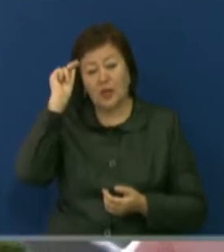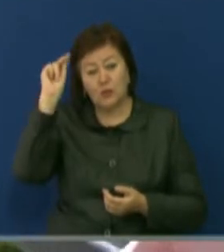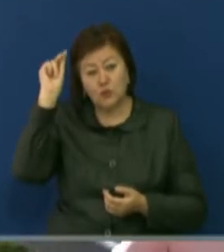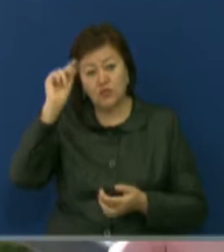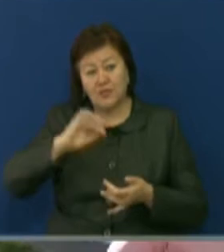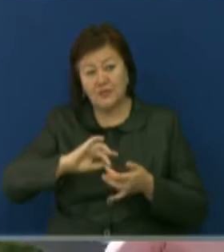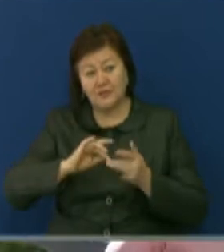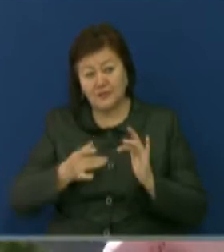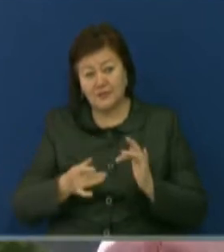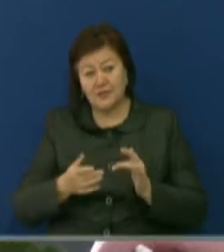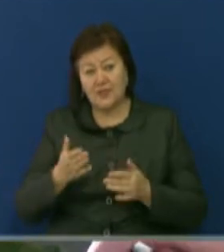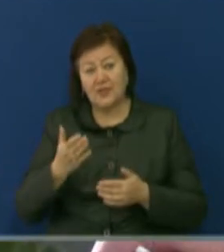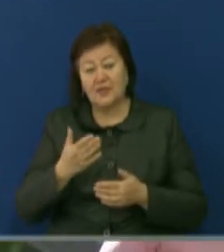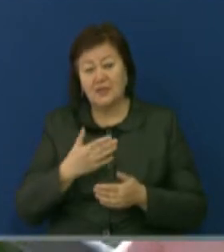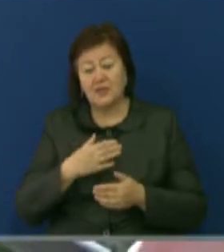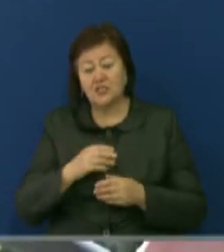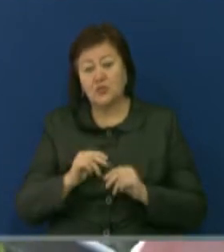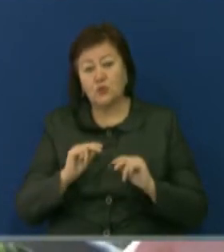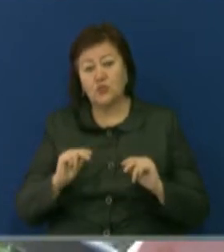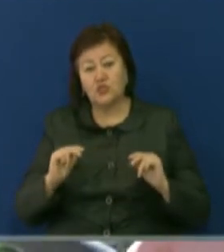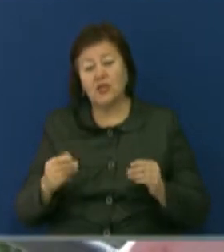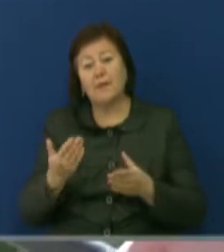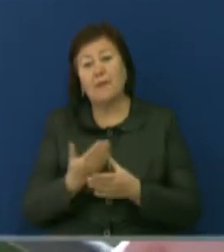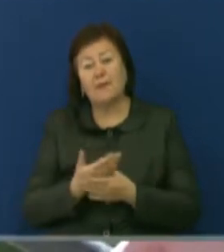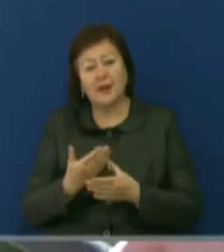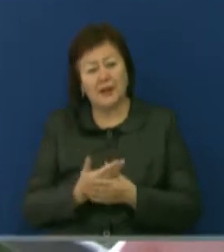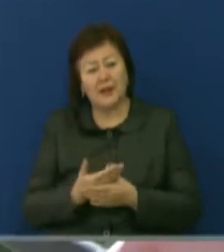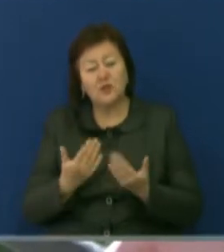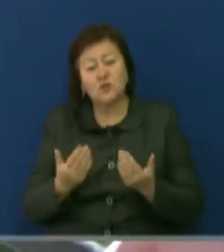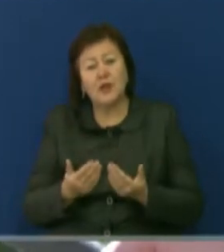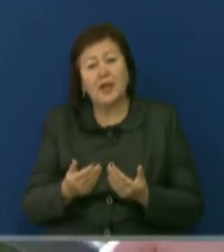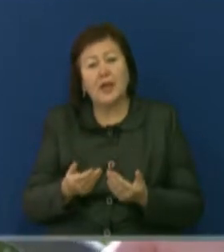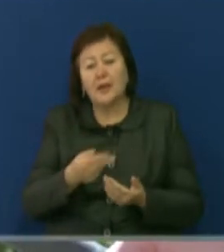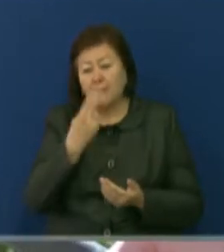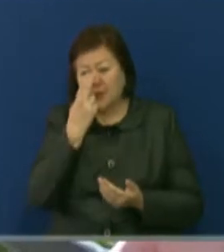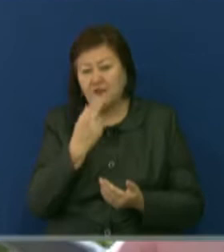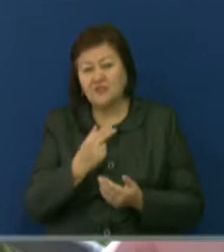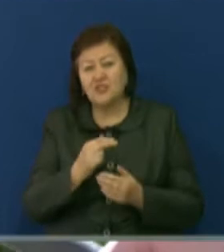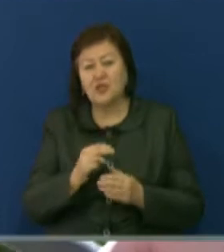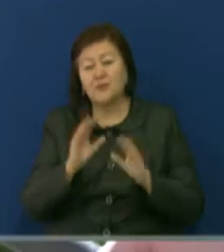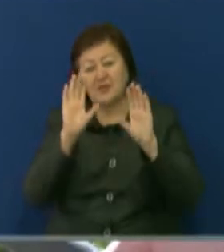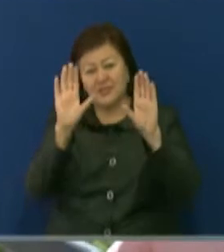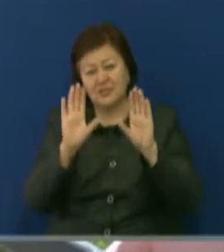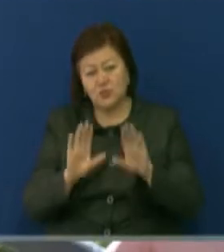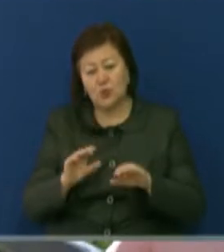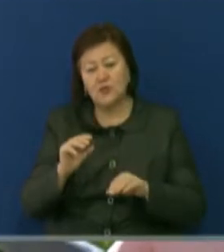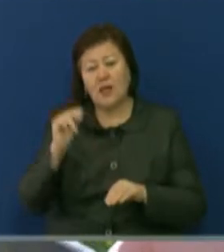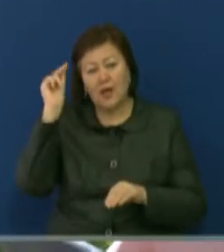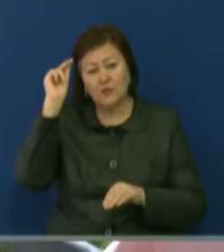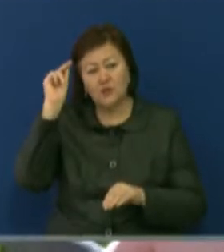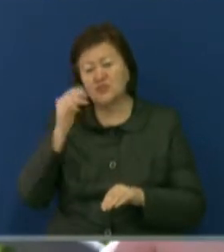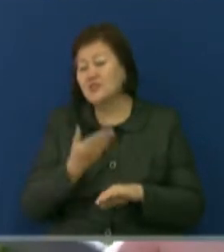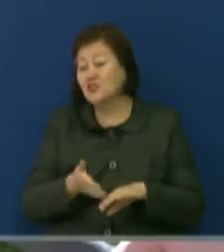кезде мұғалімдер бізбен жұмыс жасады, көмектесті, бірақ дәстүрлі оқуға үйреніп қалғандықтан қашықтықтан оқыту барлығымызға қиынға